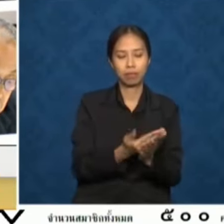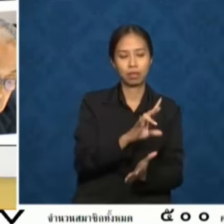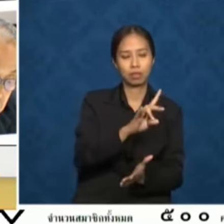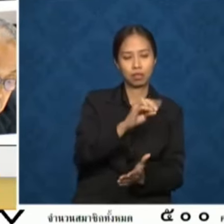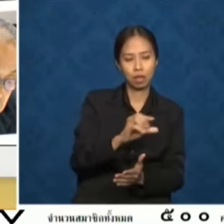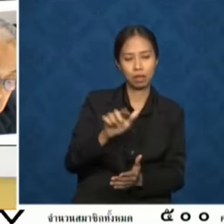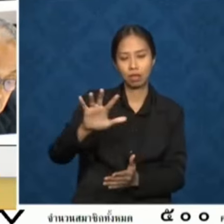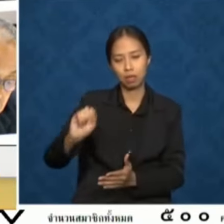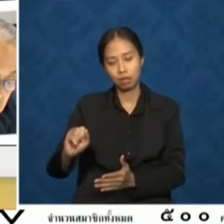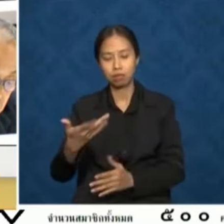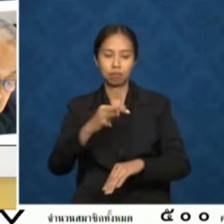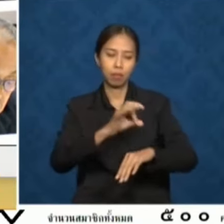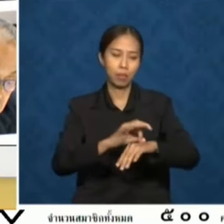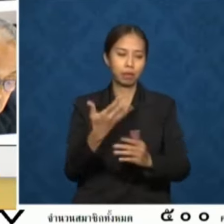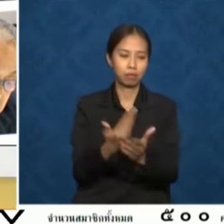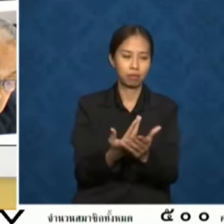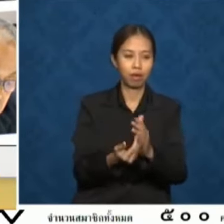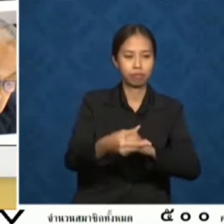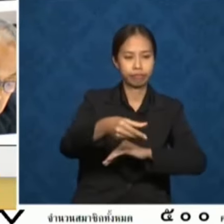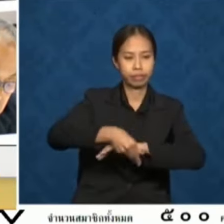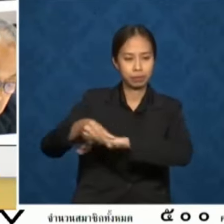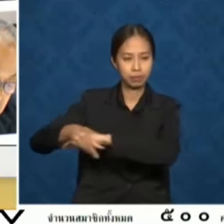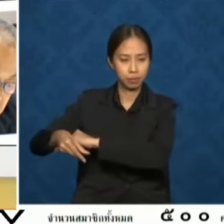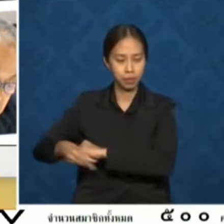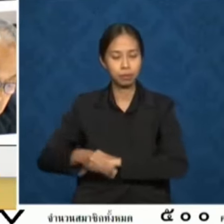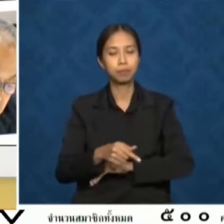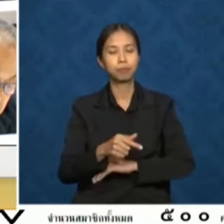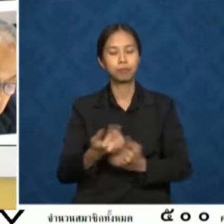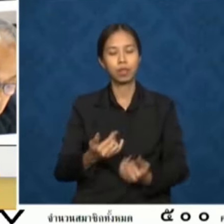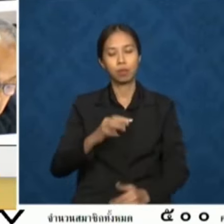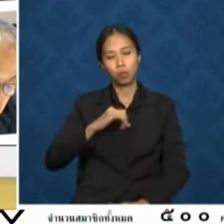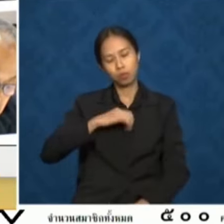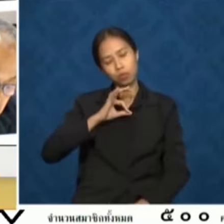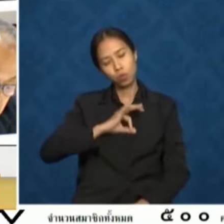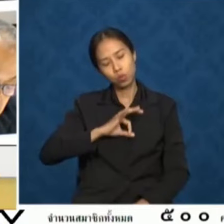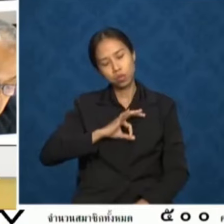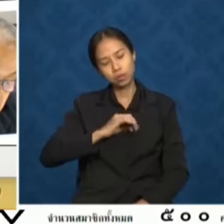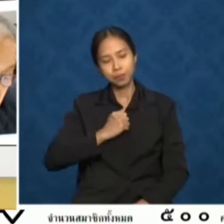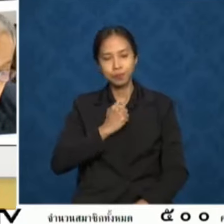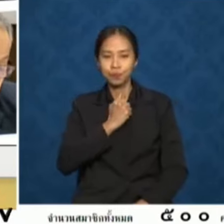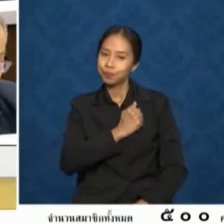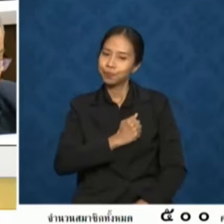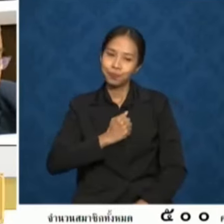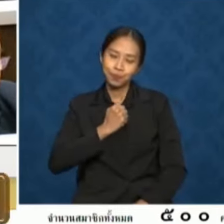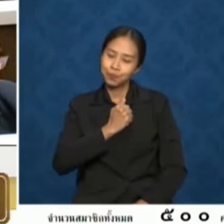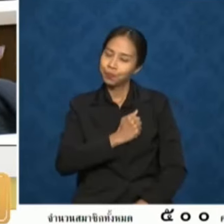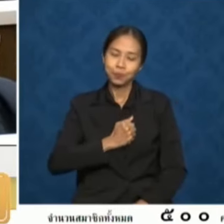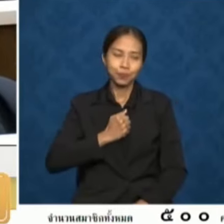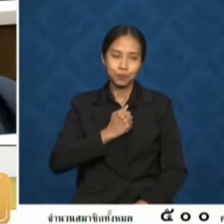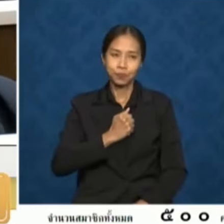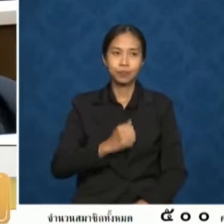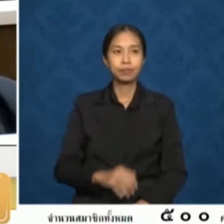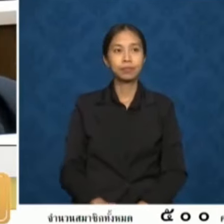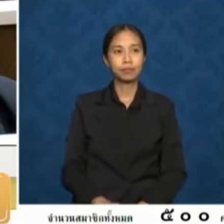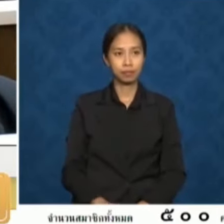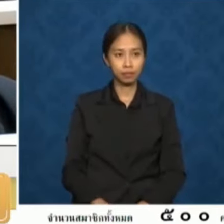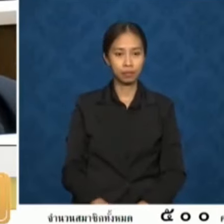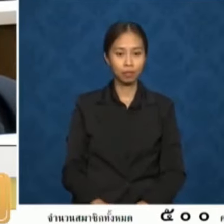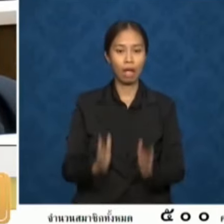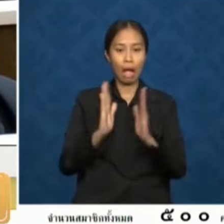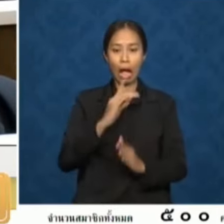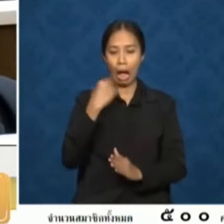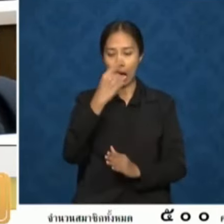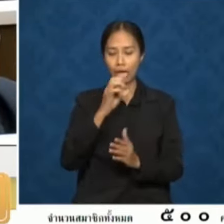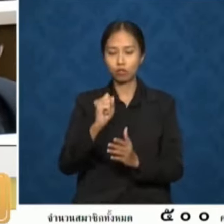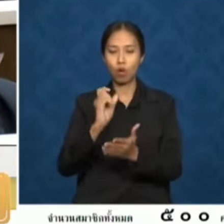500,000 ตำแหน่งนั้น 600,000 ผมก็ได้ยินข่าวมันก็สลดใจหวานแหวครับไอ้คนที่สอบ